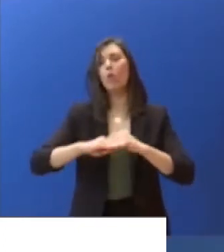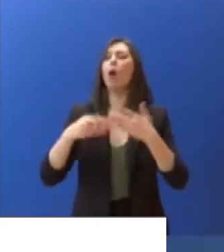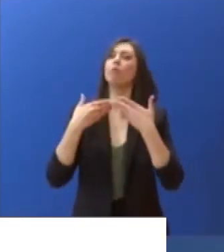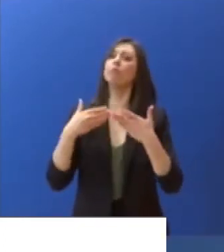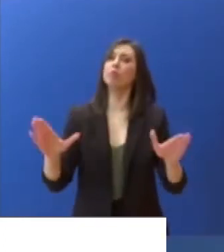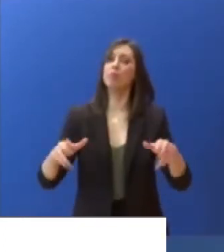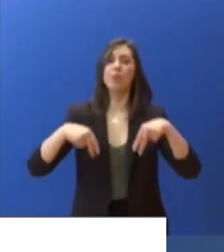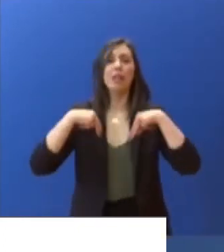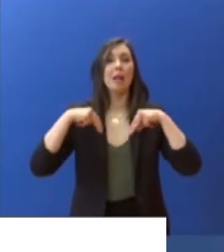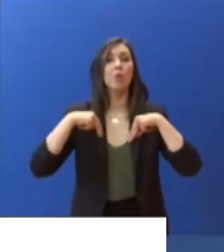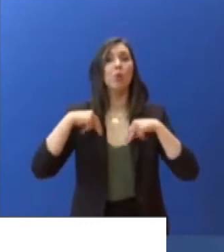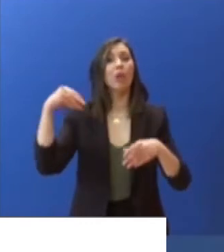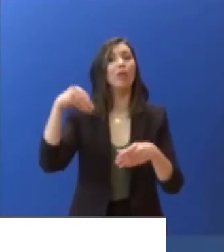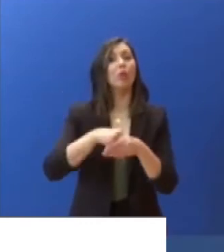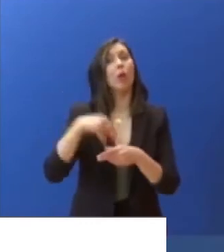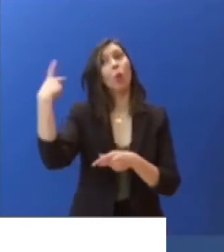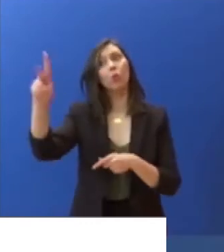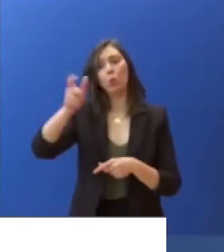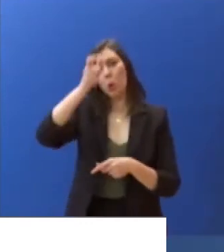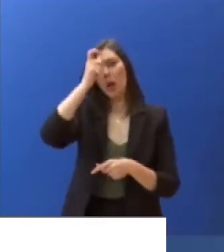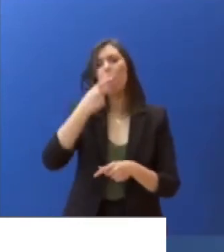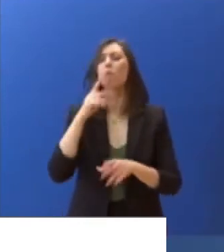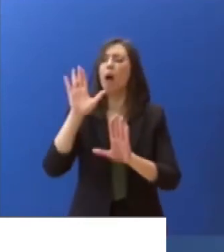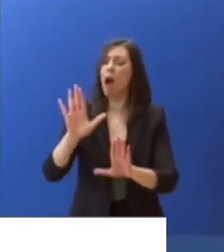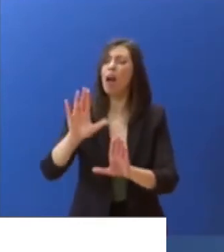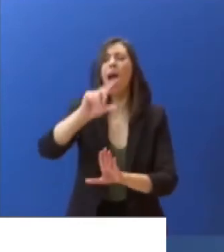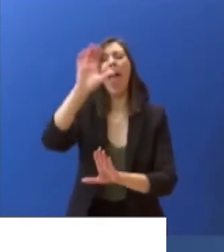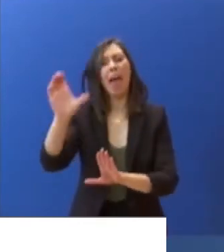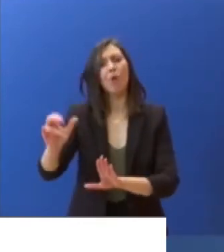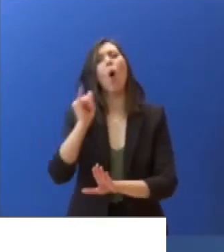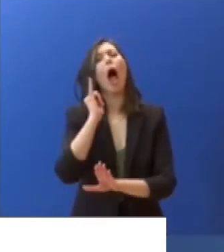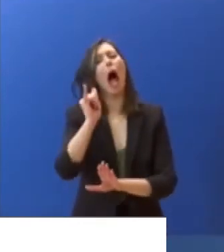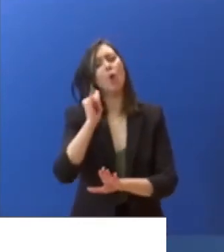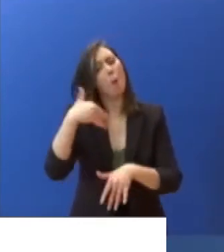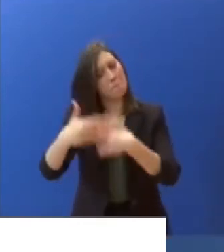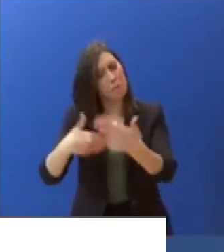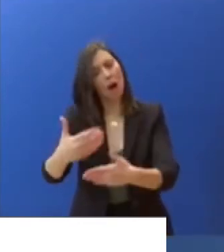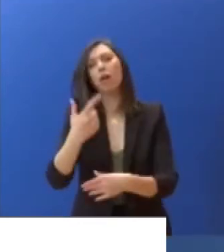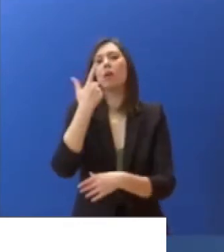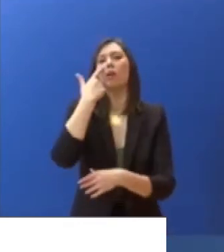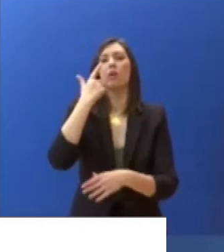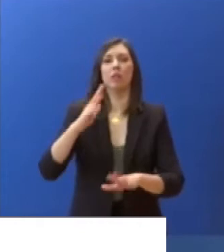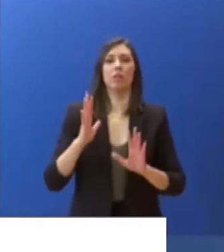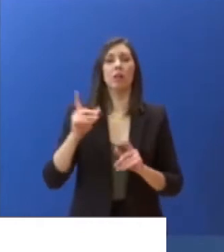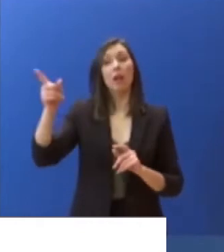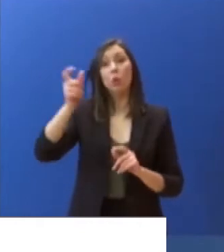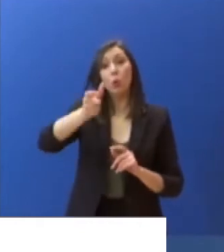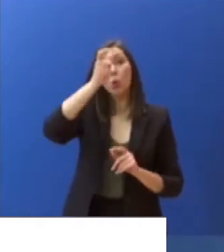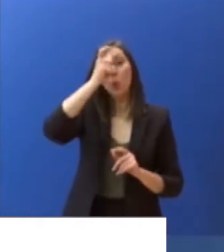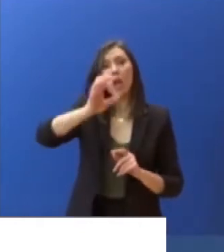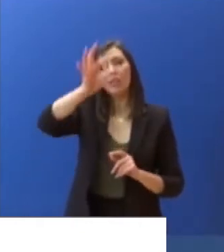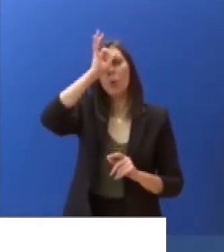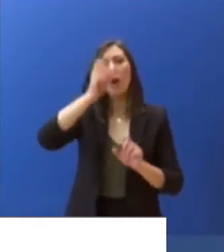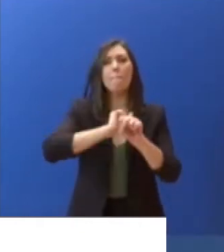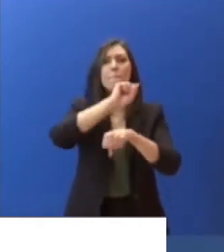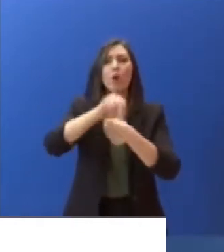Εξωτερικών ότι όσα έγιναν στον Εύρο είναι μόνο η αρχή. Η χρησιμοποίηση από τις τουρκικές αρχές θωρακισμένου οχήματος σε μια προσπάθεια να ρίξουν το